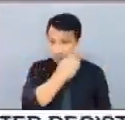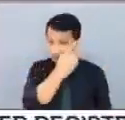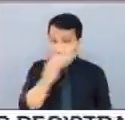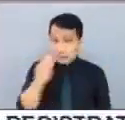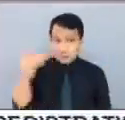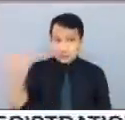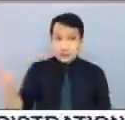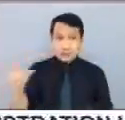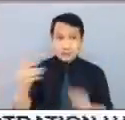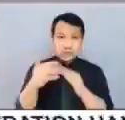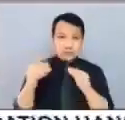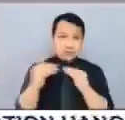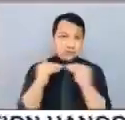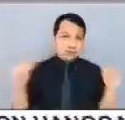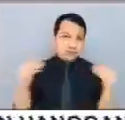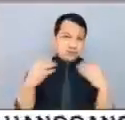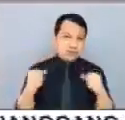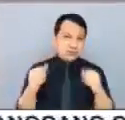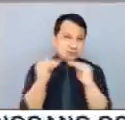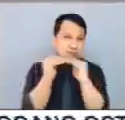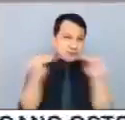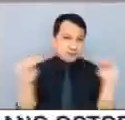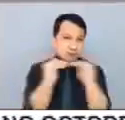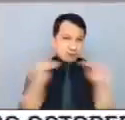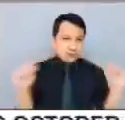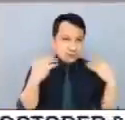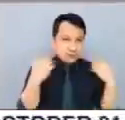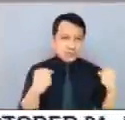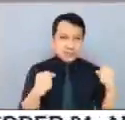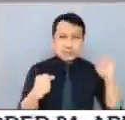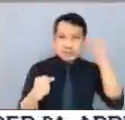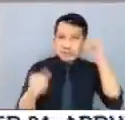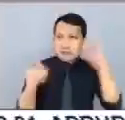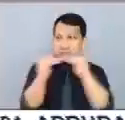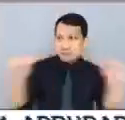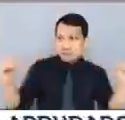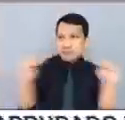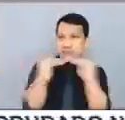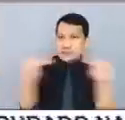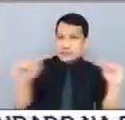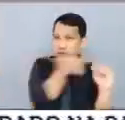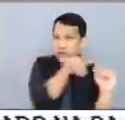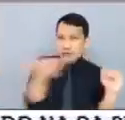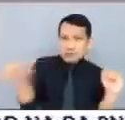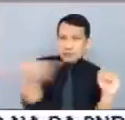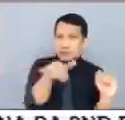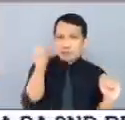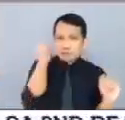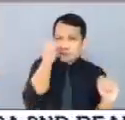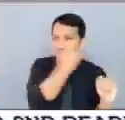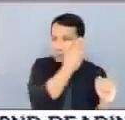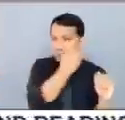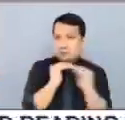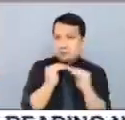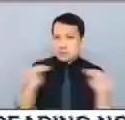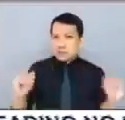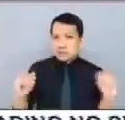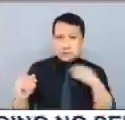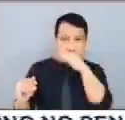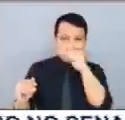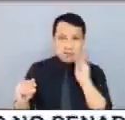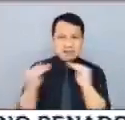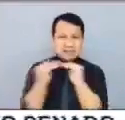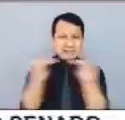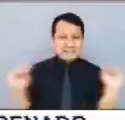itong kanilang mga pangako at ito na nga, meron nang malinaw na tatakbo sa pagkapangulo, Attorney. Sa tingin nyo ba